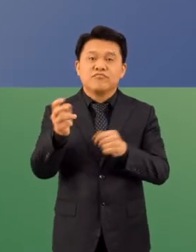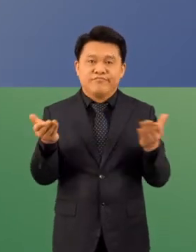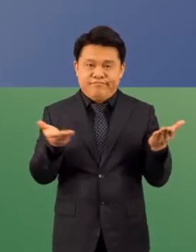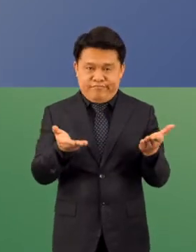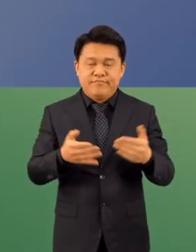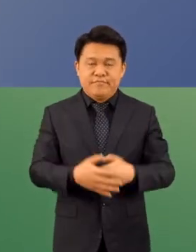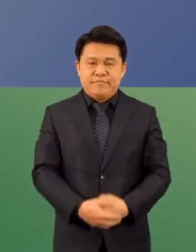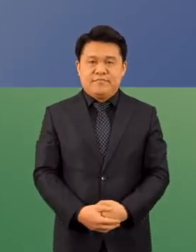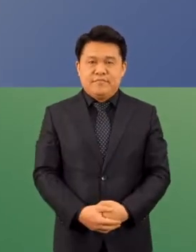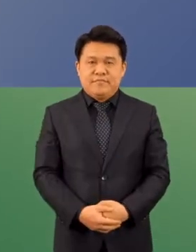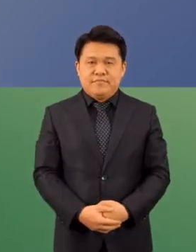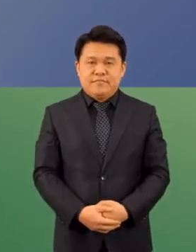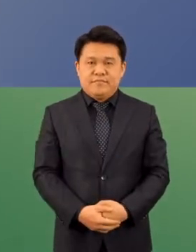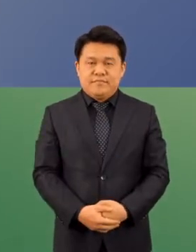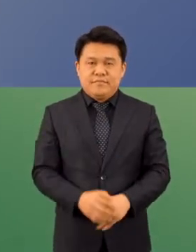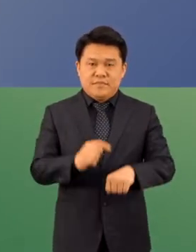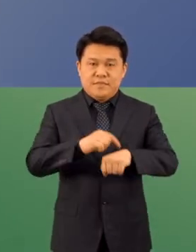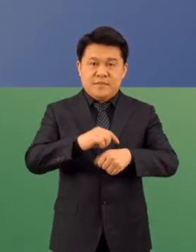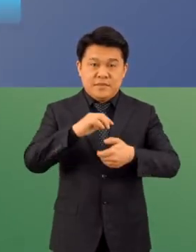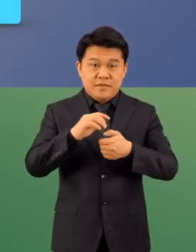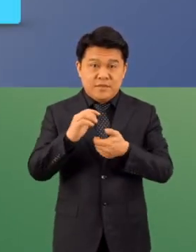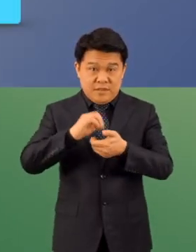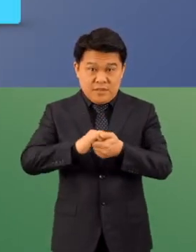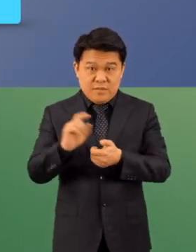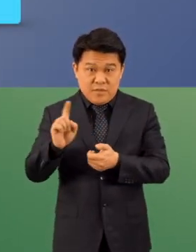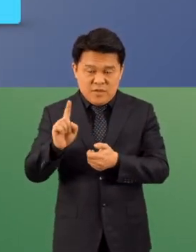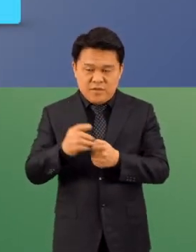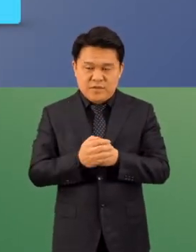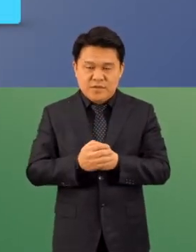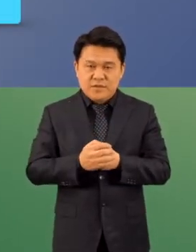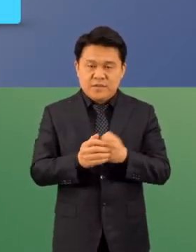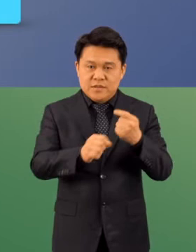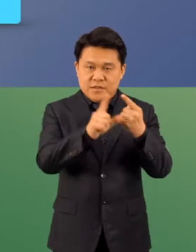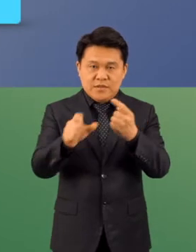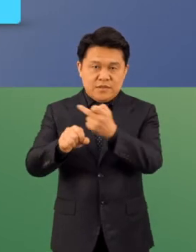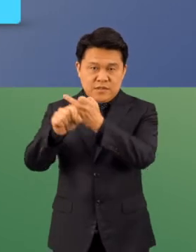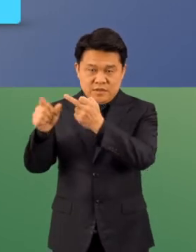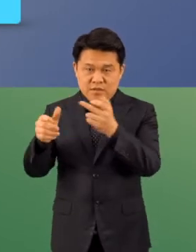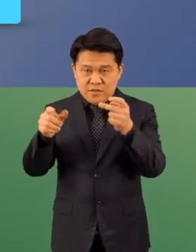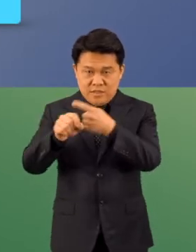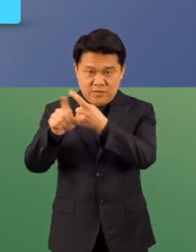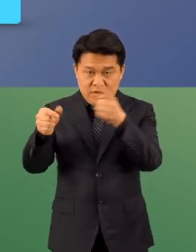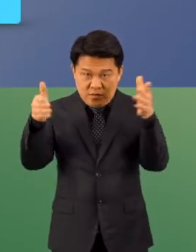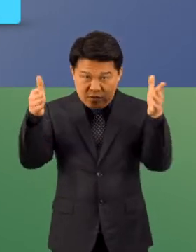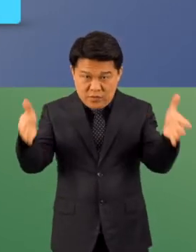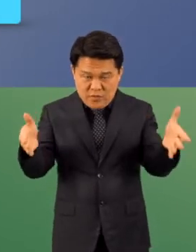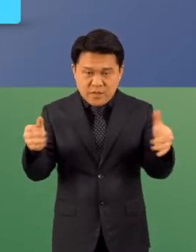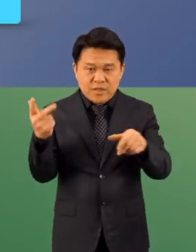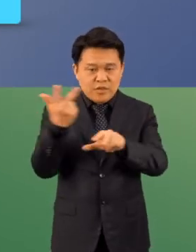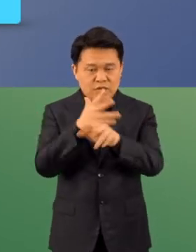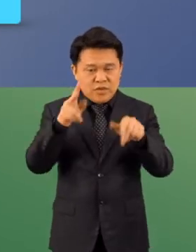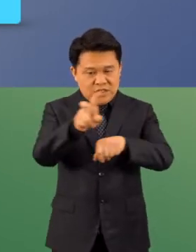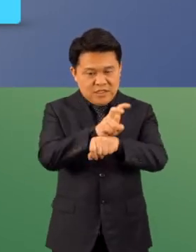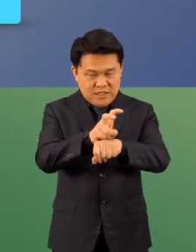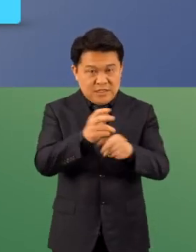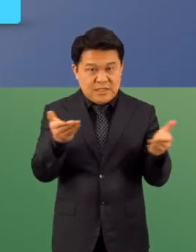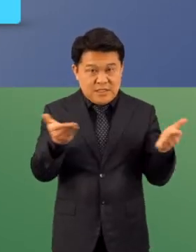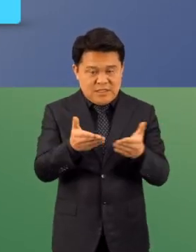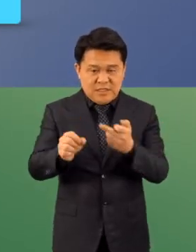30분을 근무를 합니다. 시간제는 1월에서 11월까지 일주일에 총 20시간 근무를